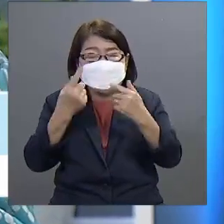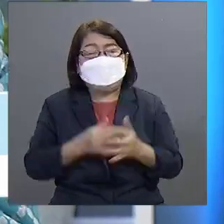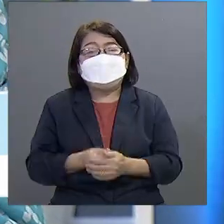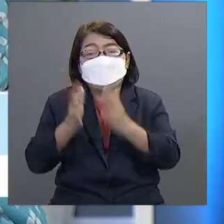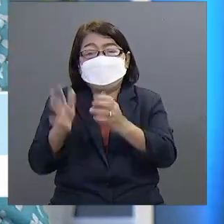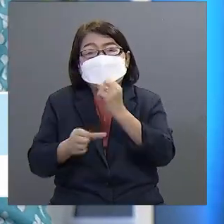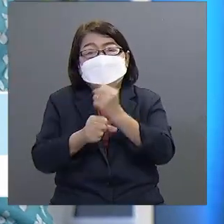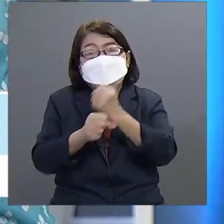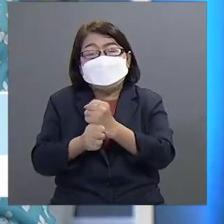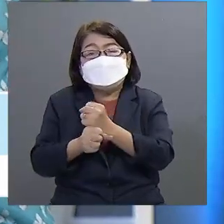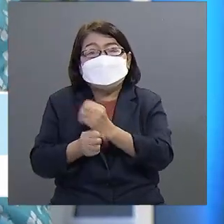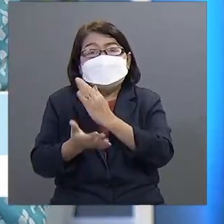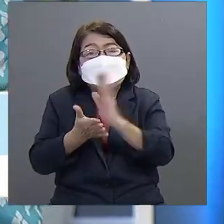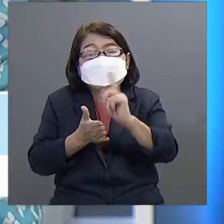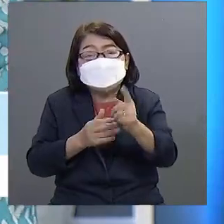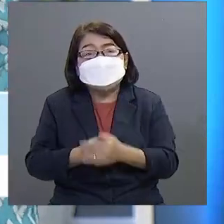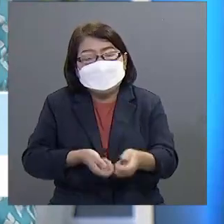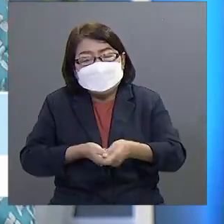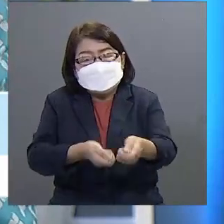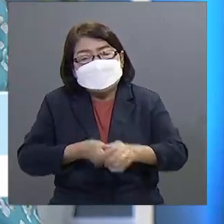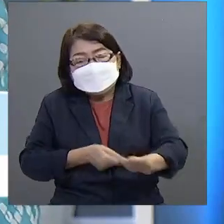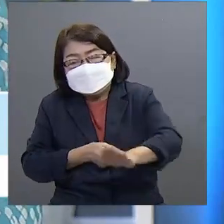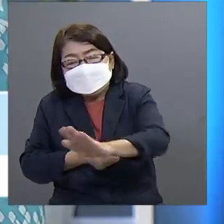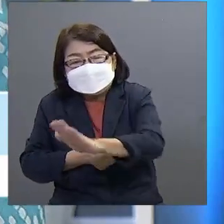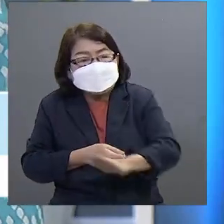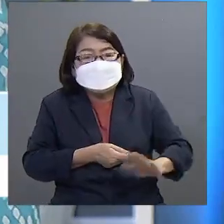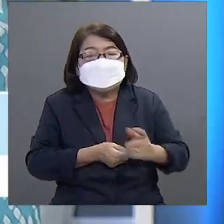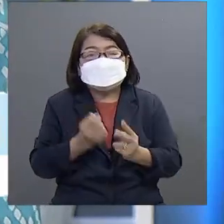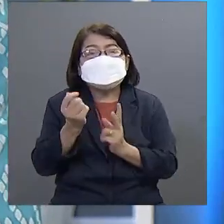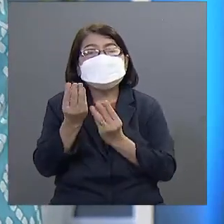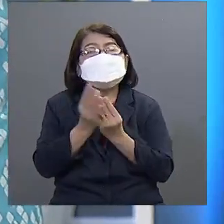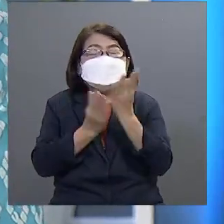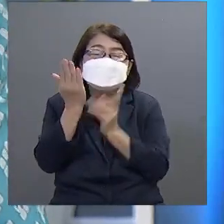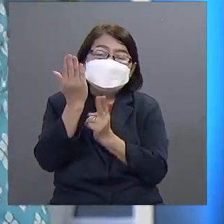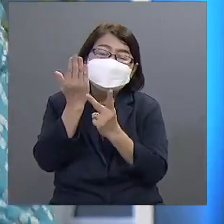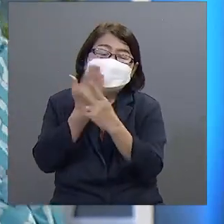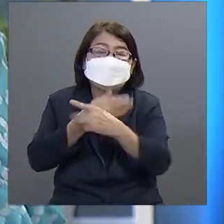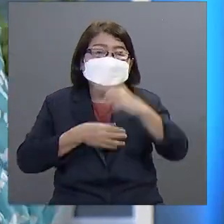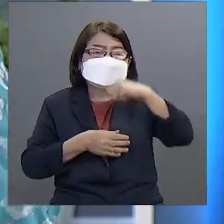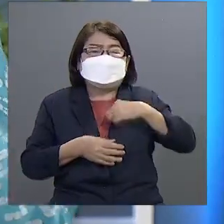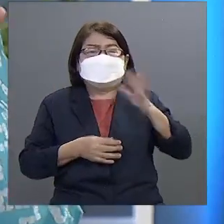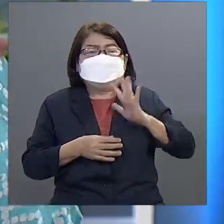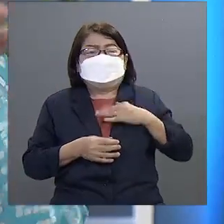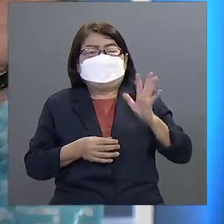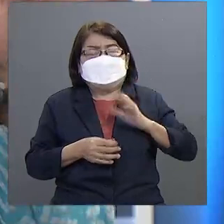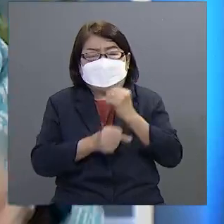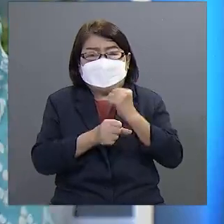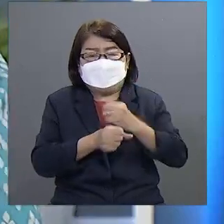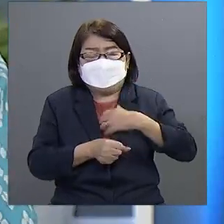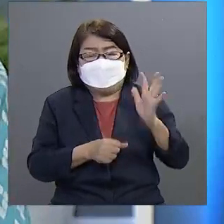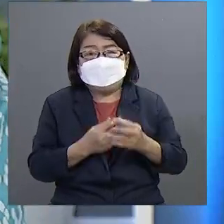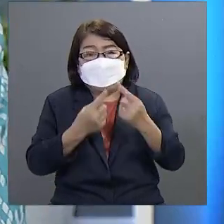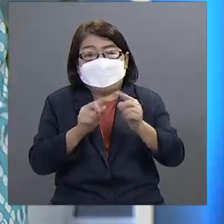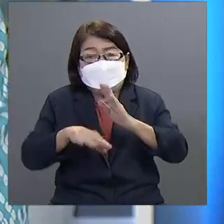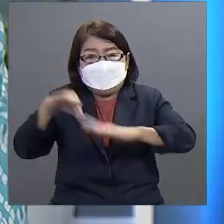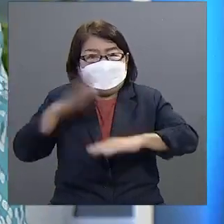ล่างๆอาจจะต้องถูพื้นตัดแต่งต้นไม้บางทีคนไทยไม่ได้เอาแล้วนะครับแต่ว่าแรงงานที่มีทักษะมีสเกลเนี่ยคนไ